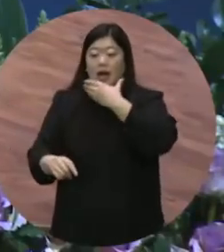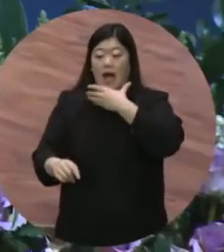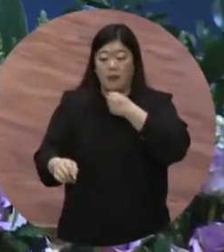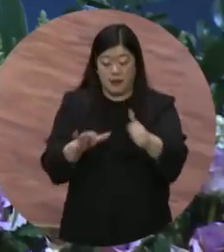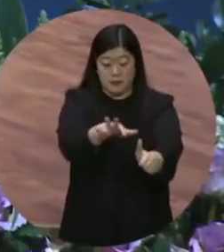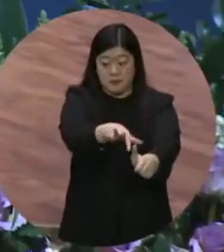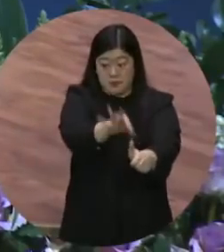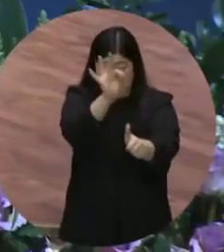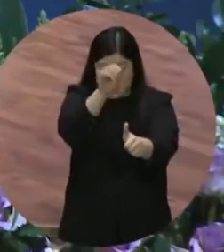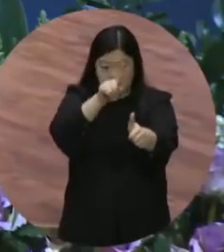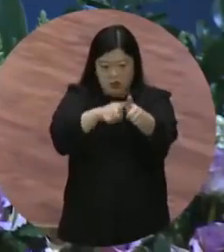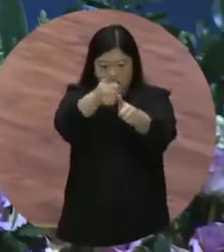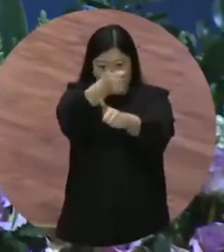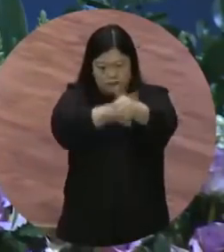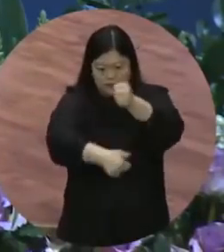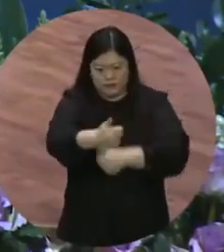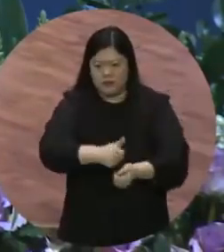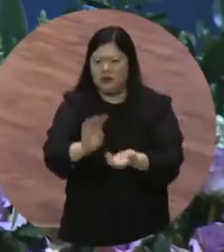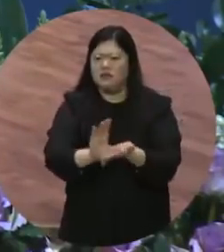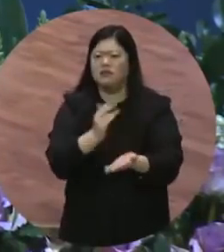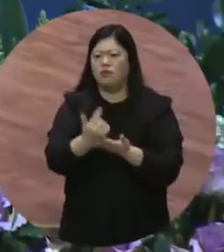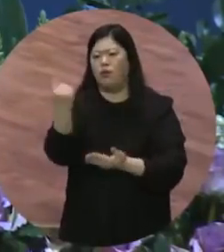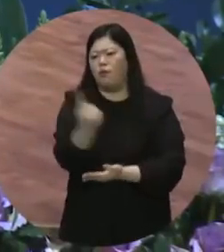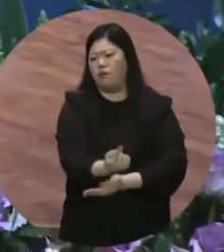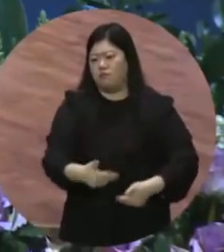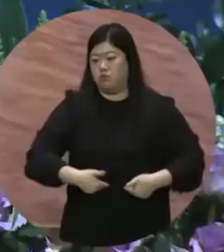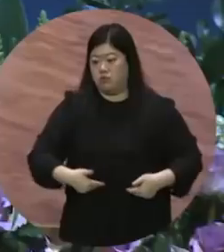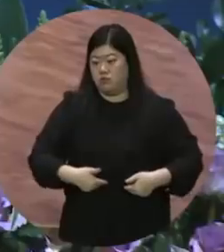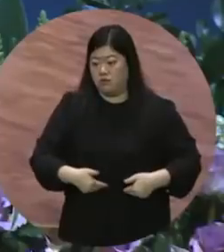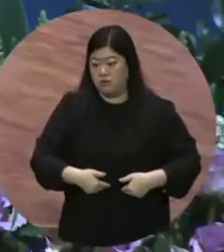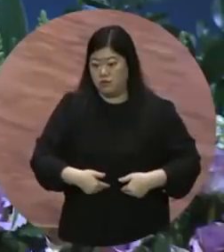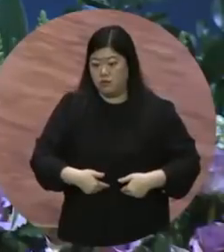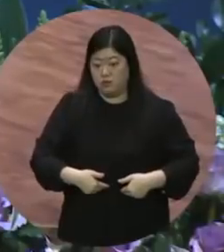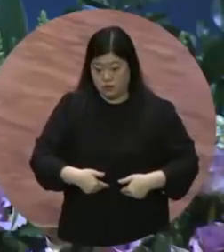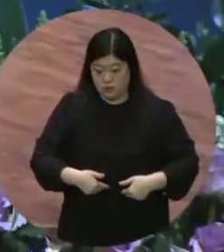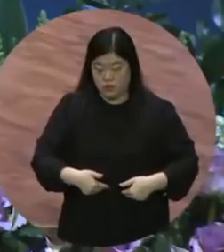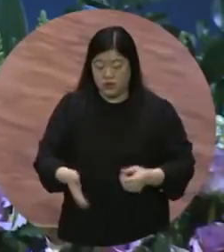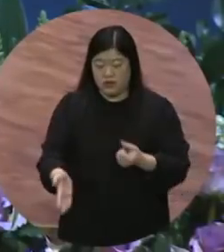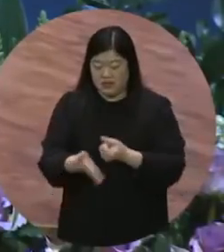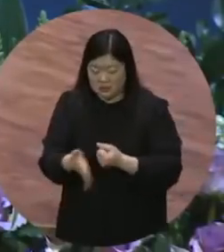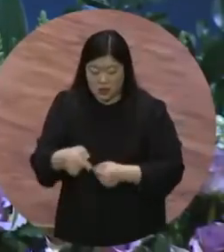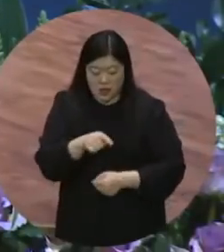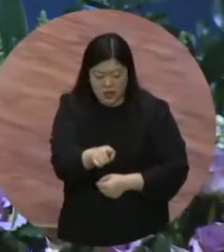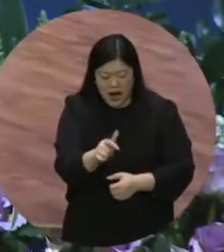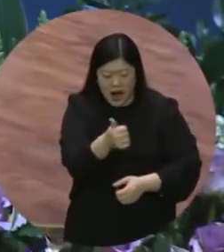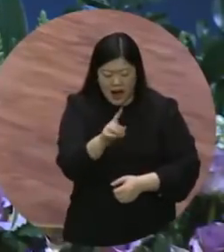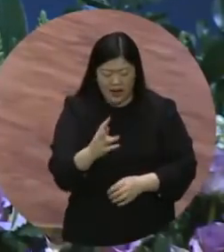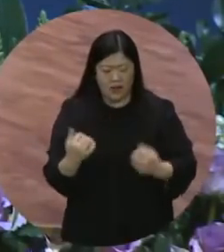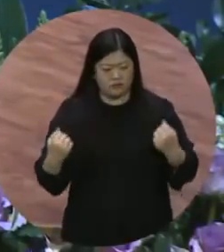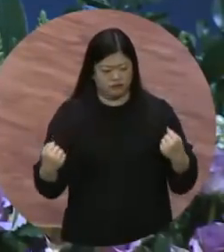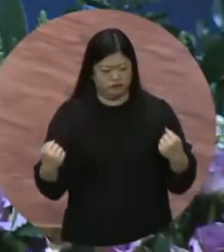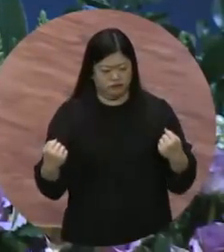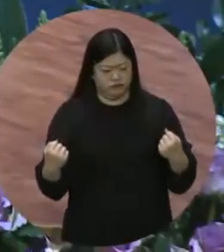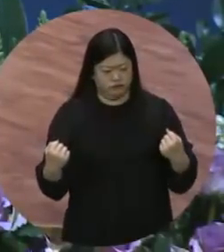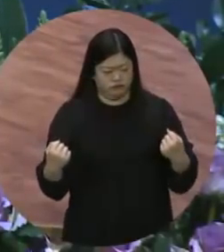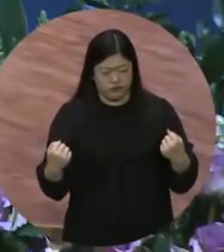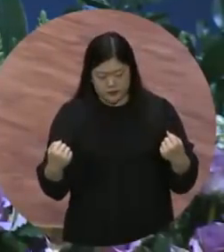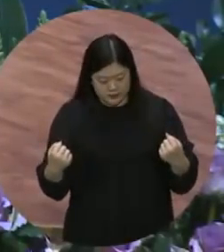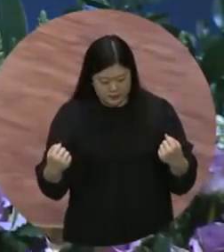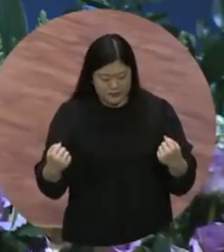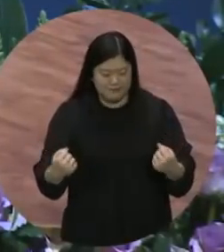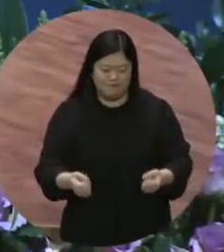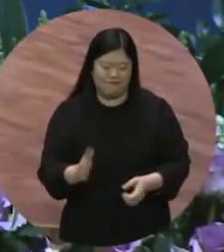그 장소가 어디냐? 가나안 땅입니다. 하란에서 15년 동안 어정쩡한 상태에 있으면 안 됩니다. 그때 하나님이